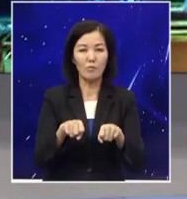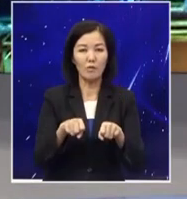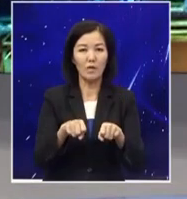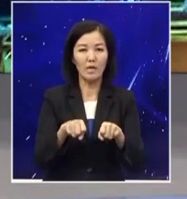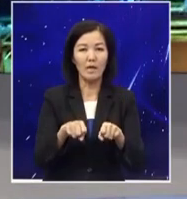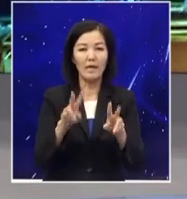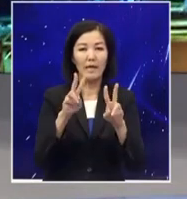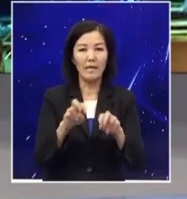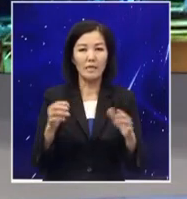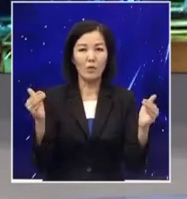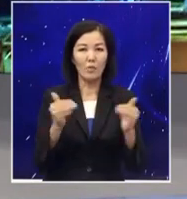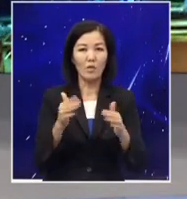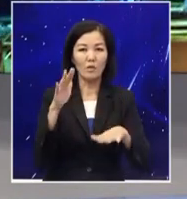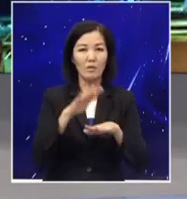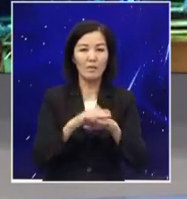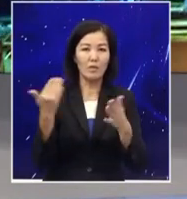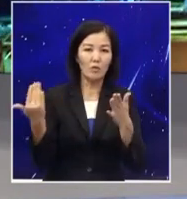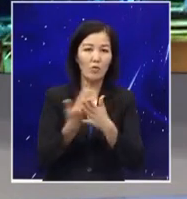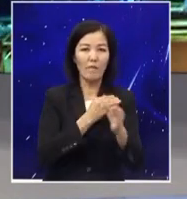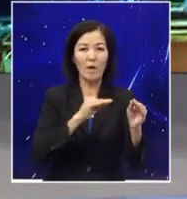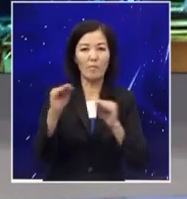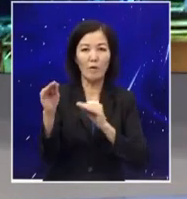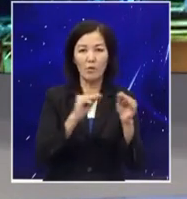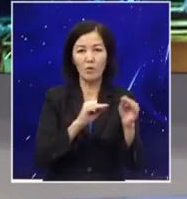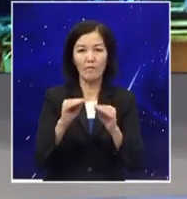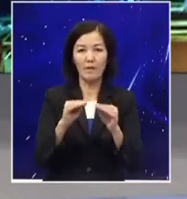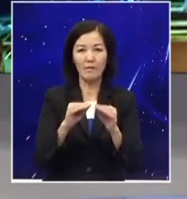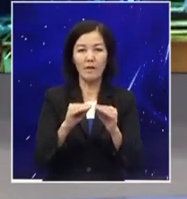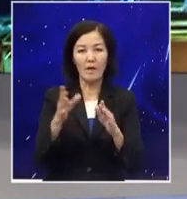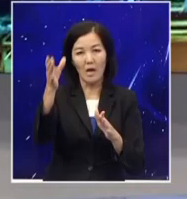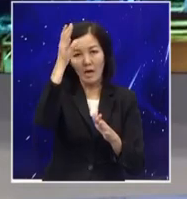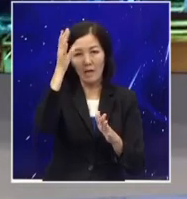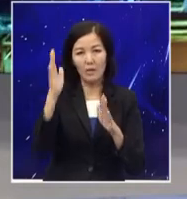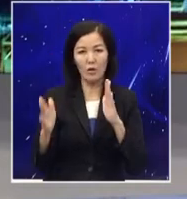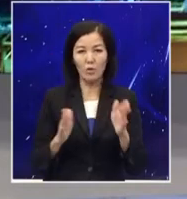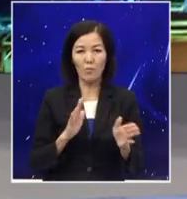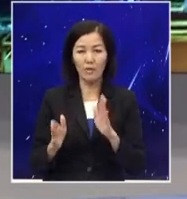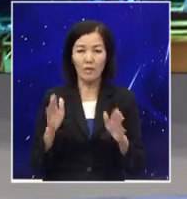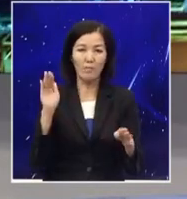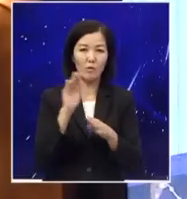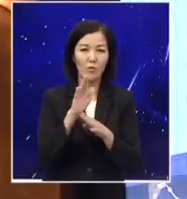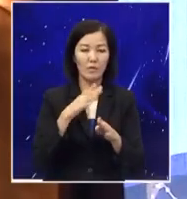еселенді. Колледждер базасы заманауи қондырғы, құрылғы және ақылды роботтармен толықты.